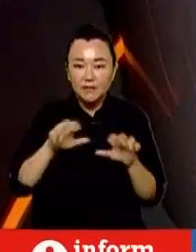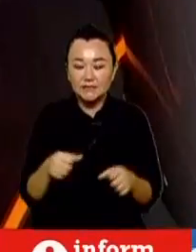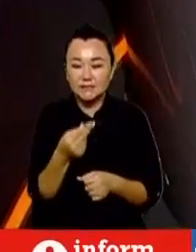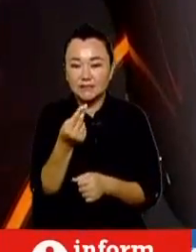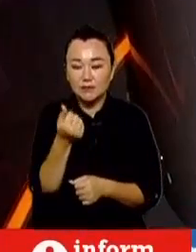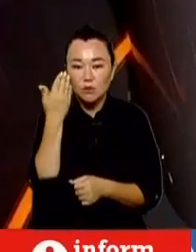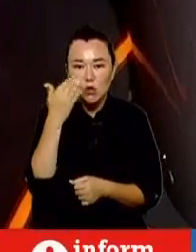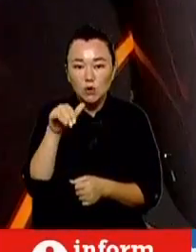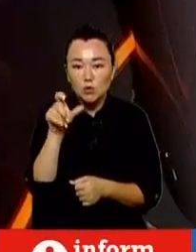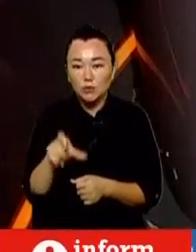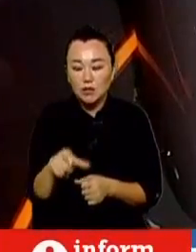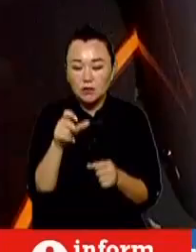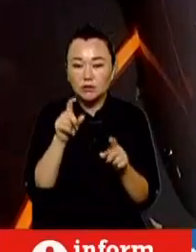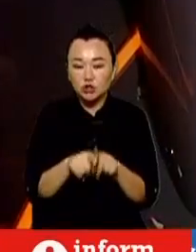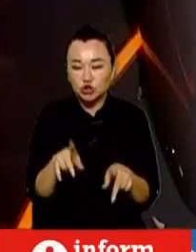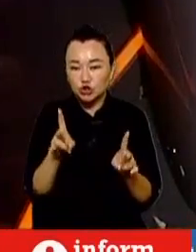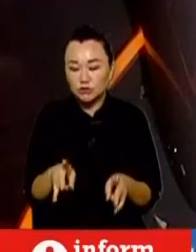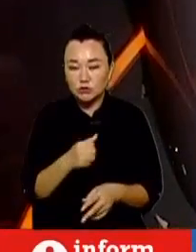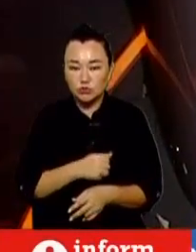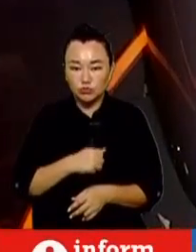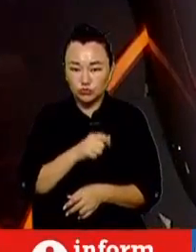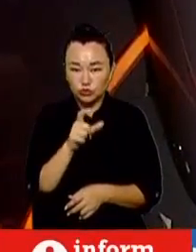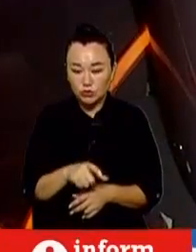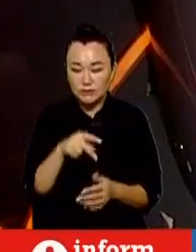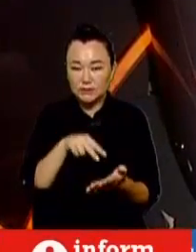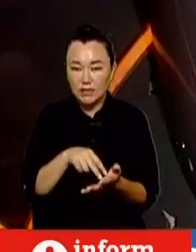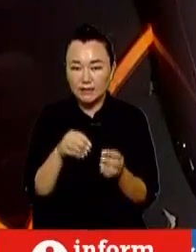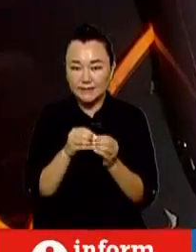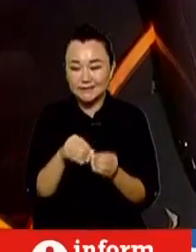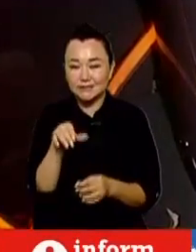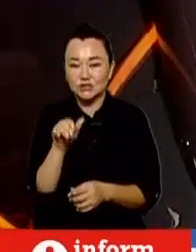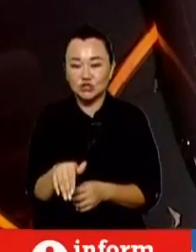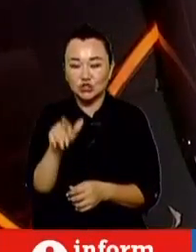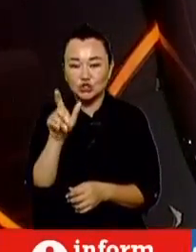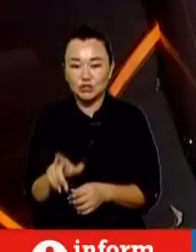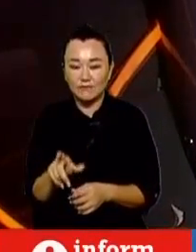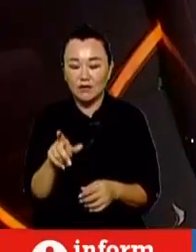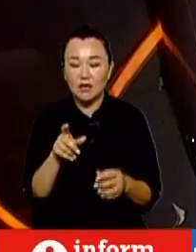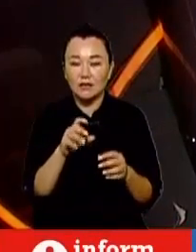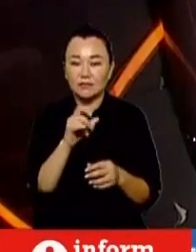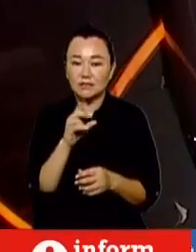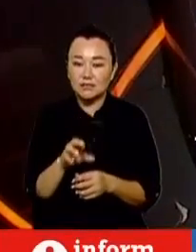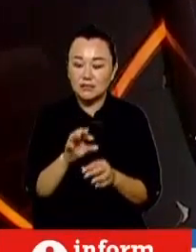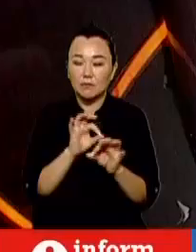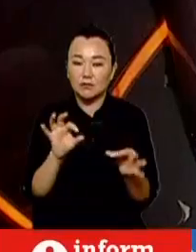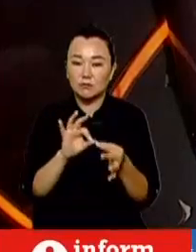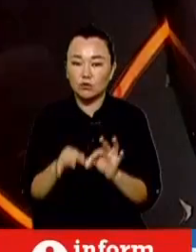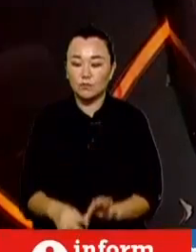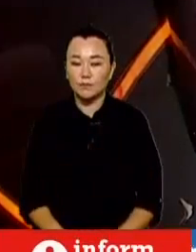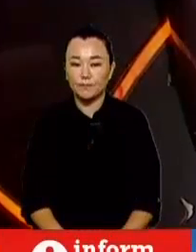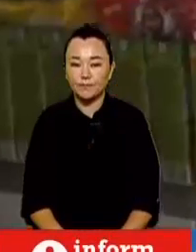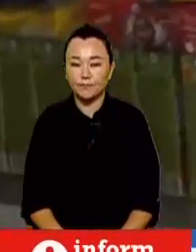деньгами людей. Только в этом году жертвами злоумышленников стали почти 10 тысяч человек. Анастасия Новикова с подробностями.